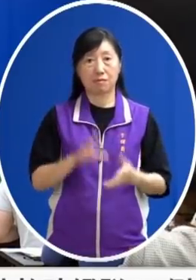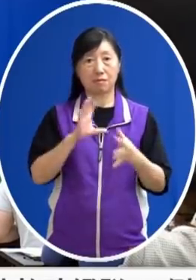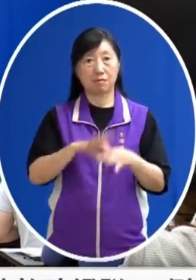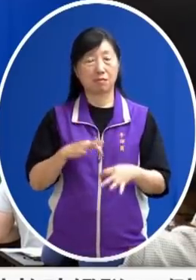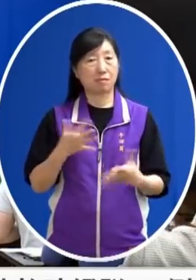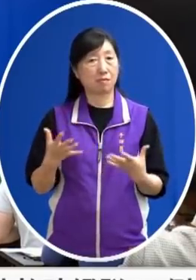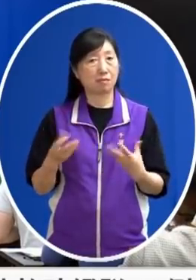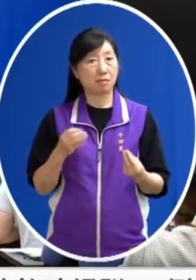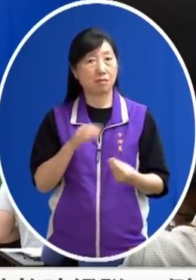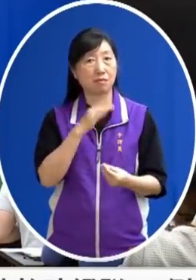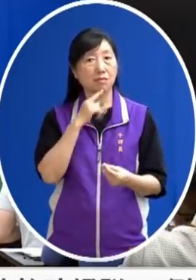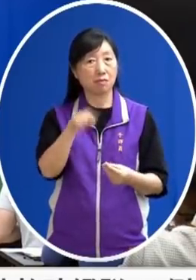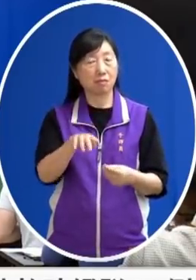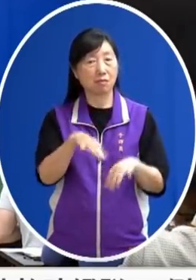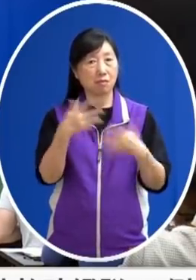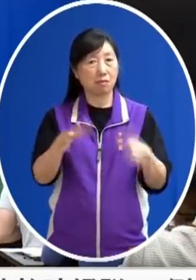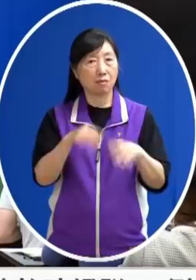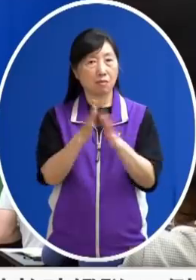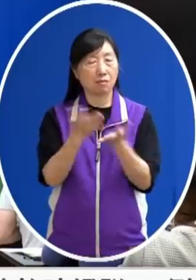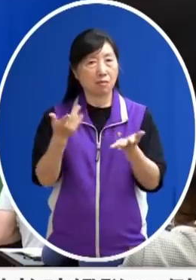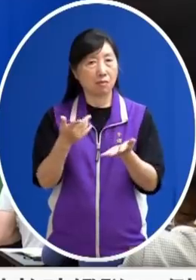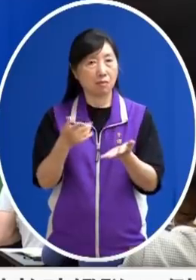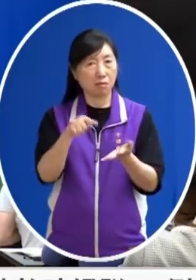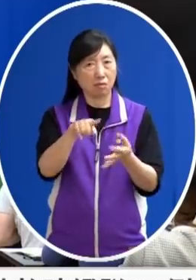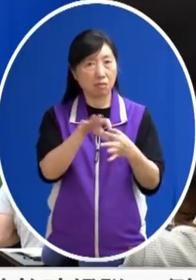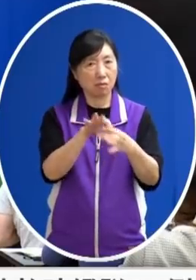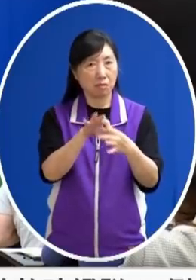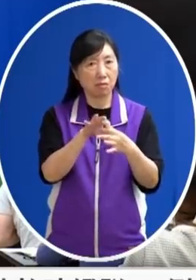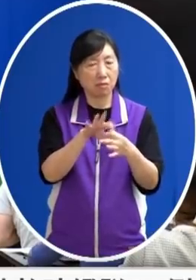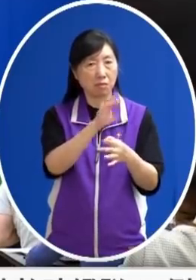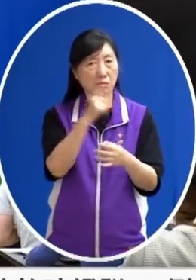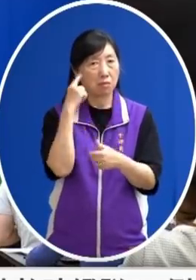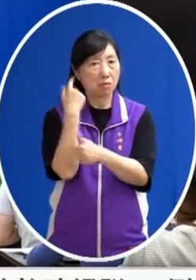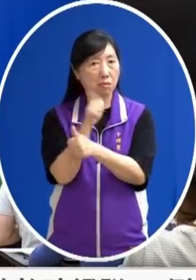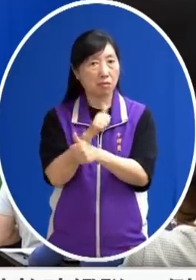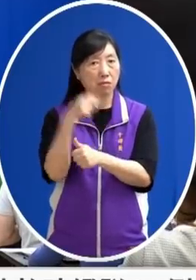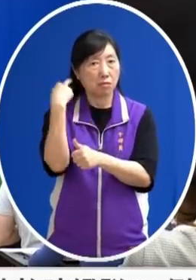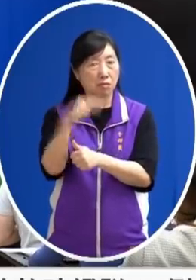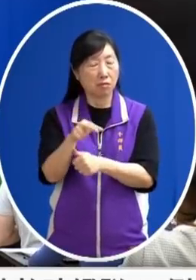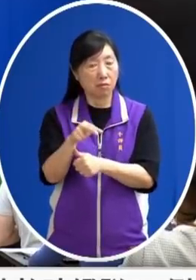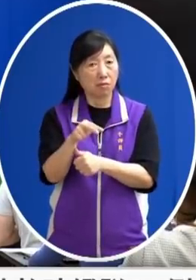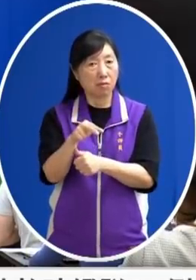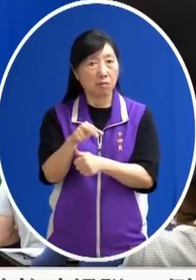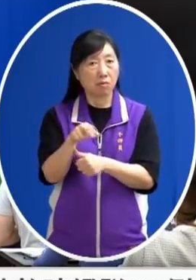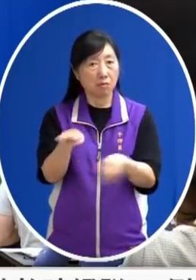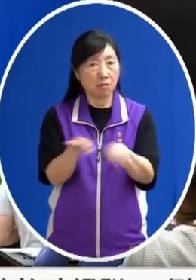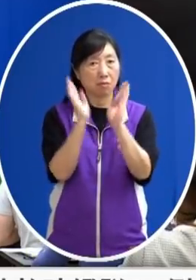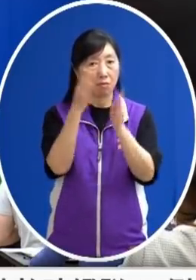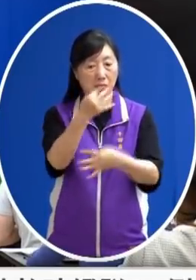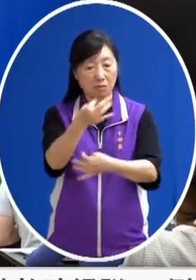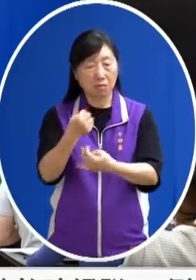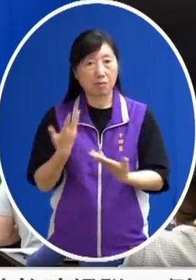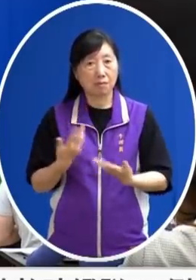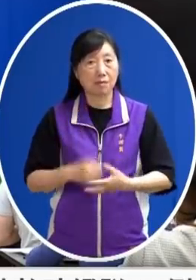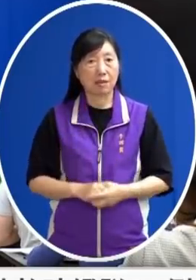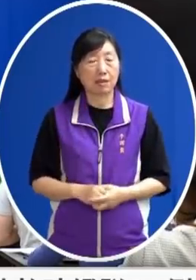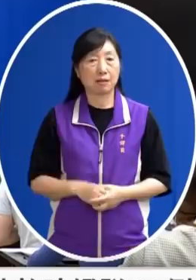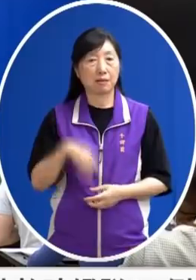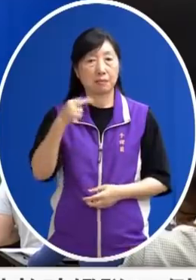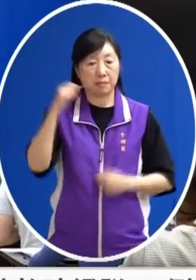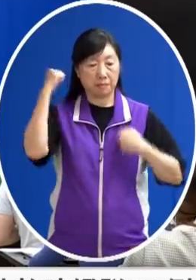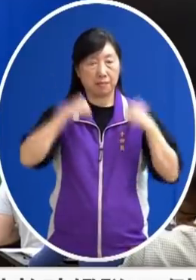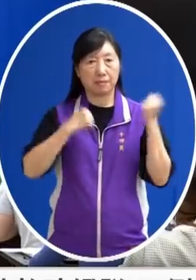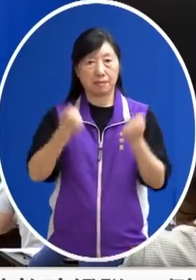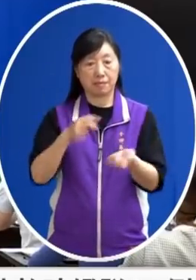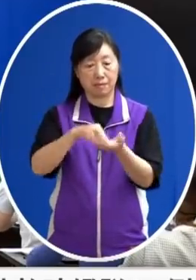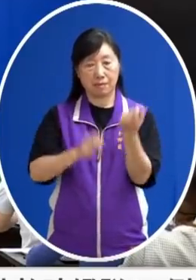运跟很多运动员升学有关，不知道这个是不是可以考虑一下重新办理的时间。再是指挥官上午在立法院有